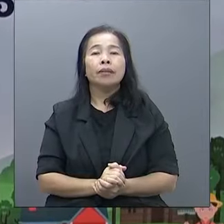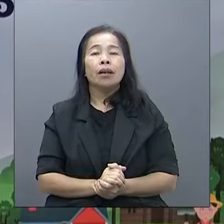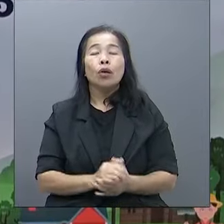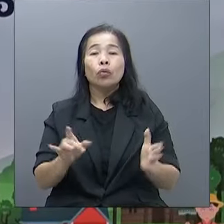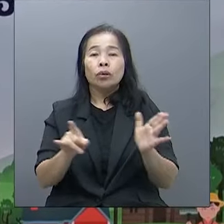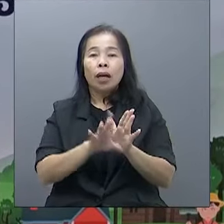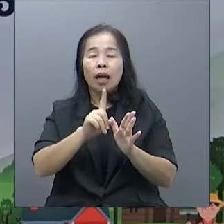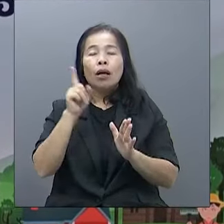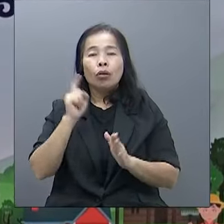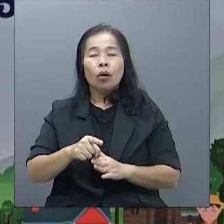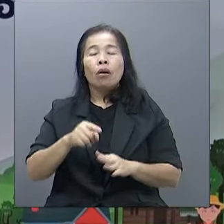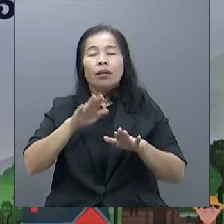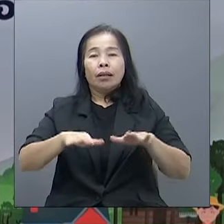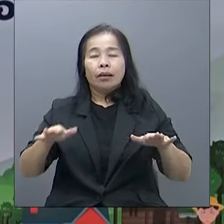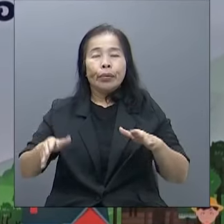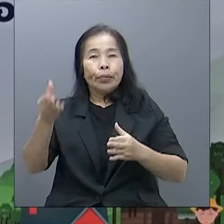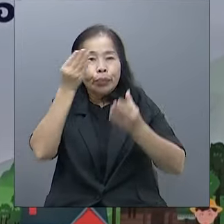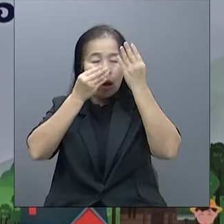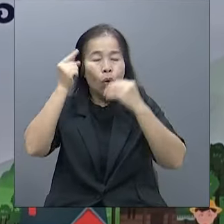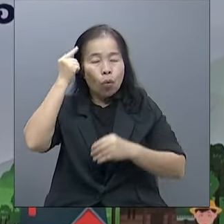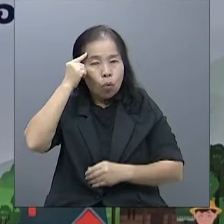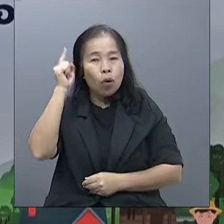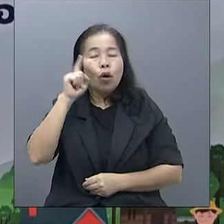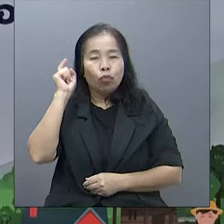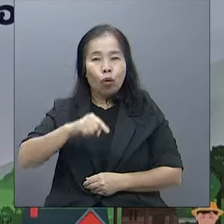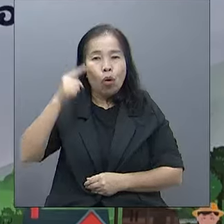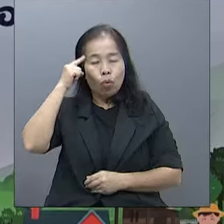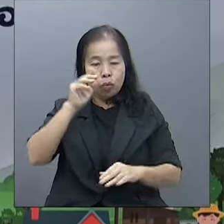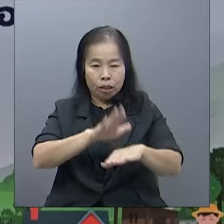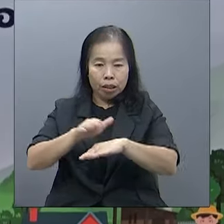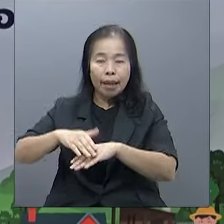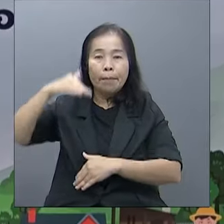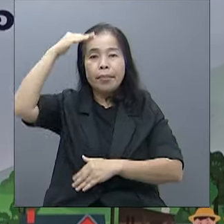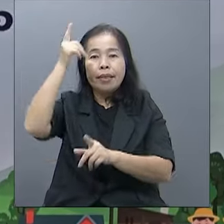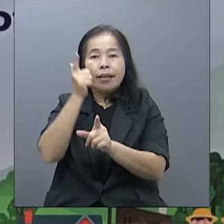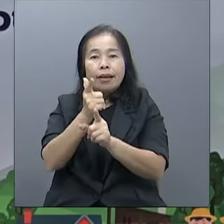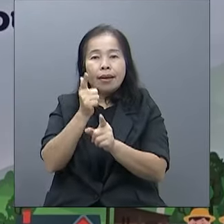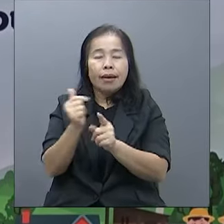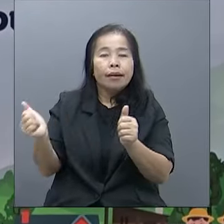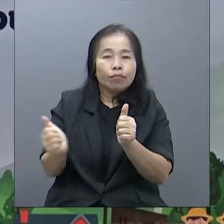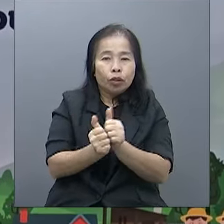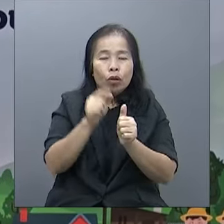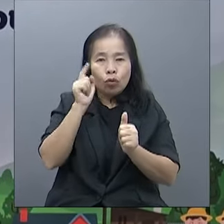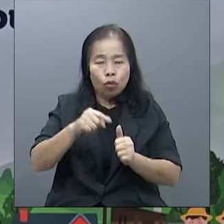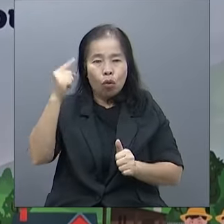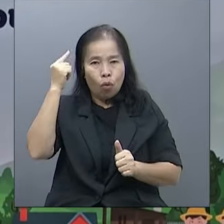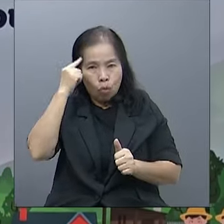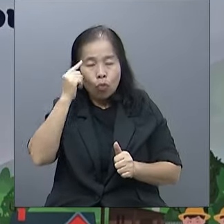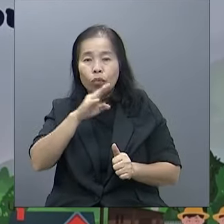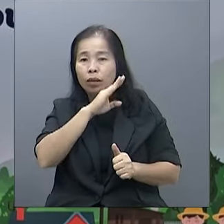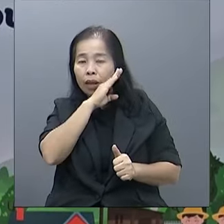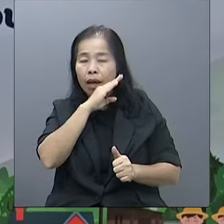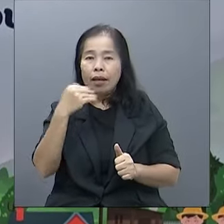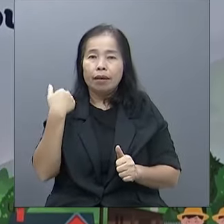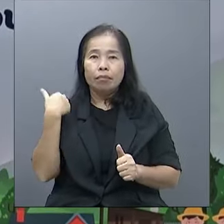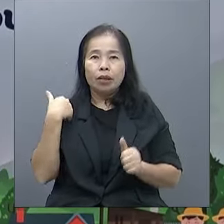รับรู้ของผู้โดยสารทุกคนนะครับเราก็กำกับพี่เลี้ยงนะครับให้รู้วิธีการเมื่อเกิดภัยฉุกเฉินรวมทั้งฝึกส